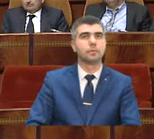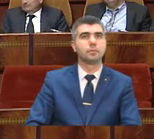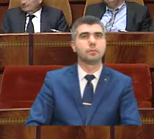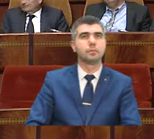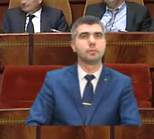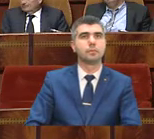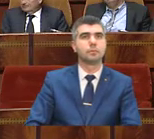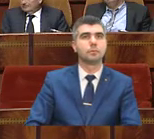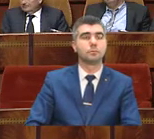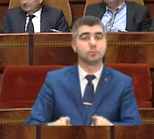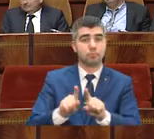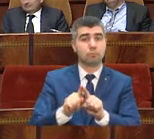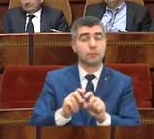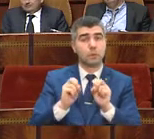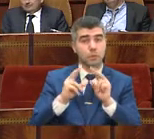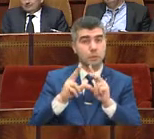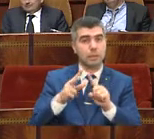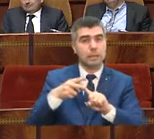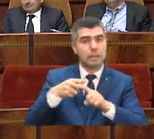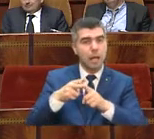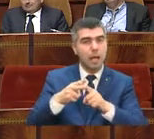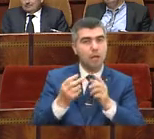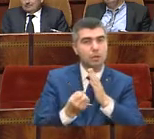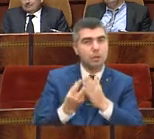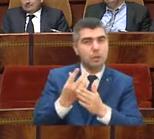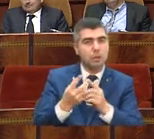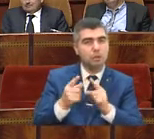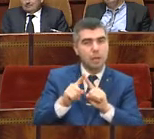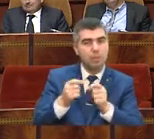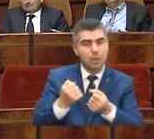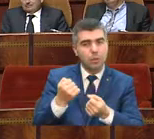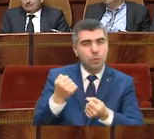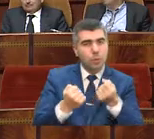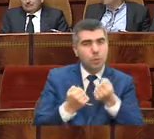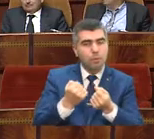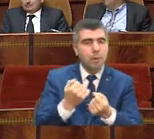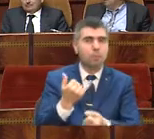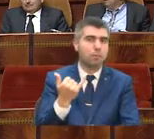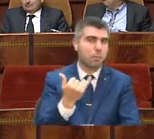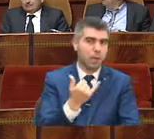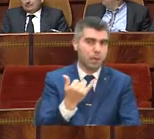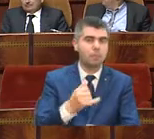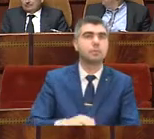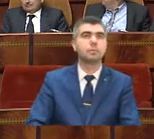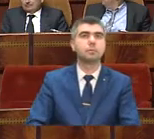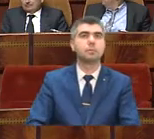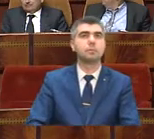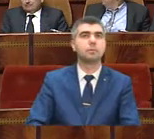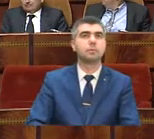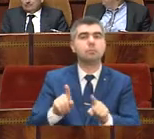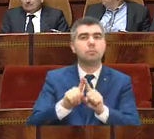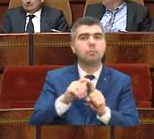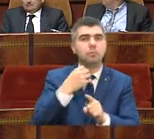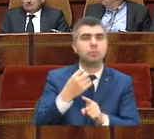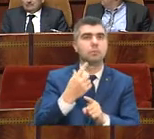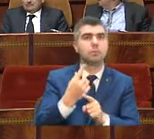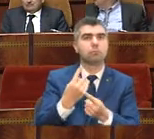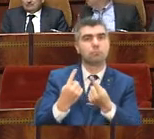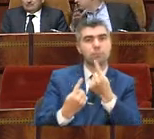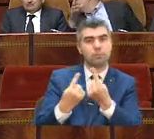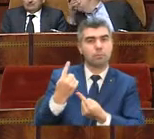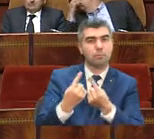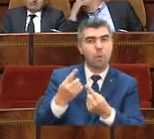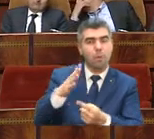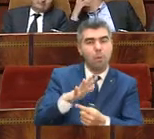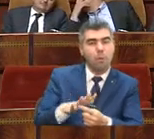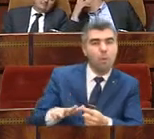حقيقة النجاح في الصناعة الحديثة في صناعة السيارات مهم جد مهم، ولكن هاد الاستثمارات لعامة في